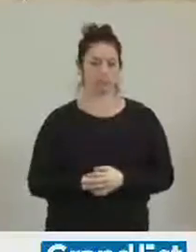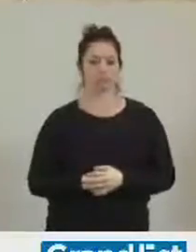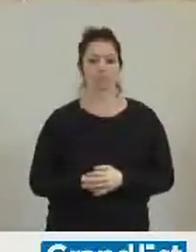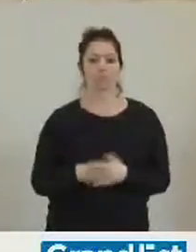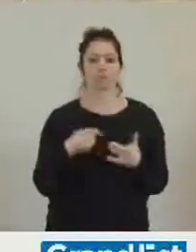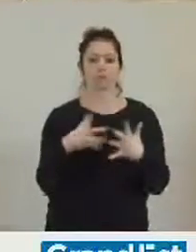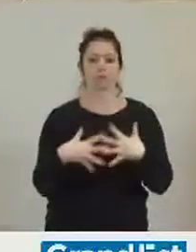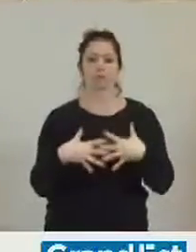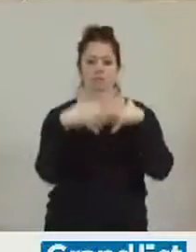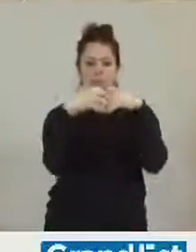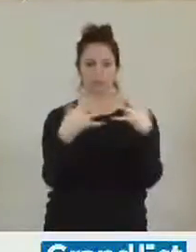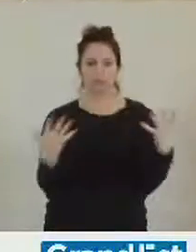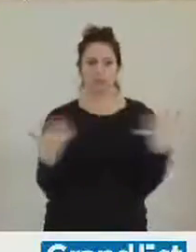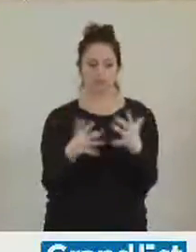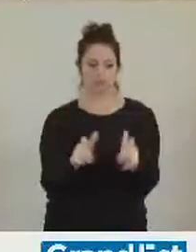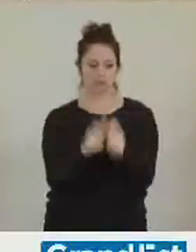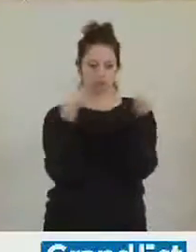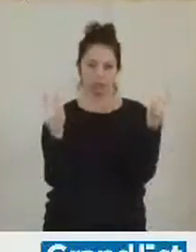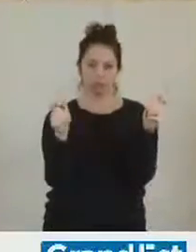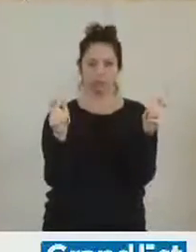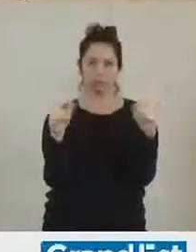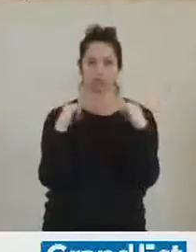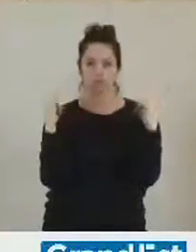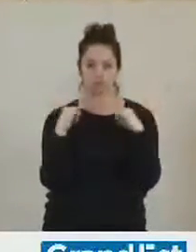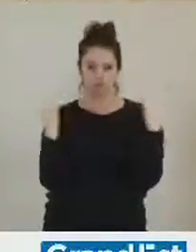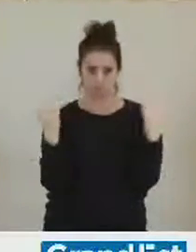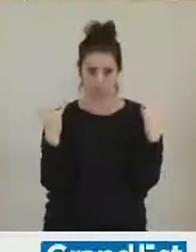dispositif entrepreneuriat des jeunes. Je tiens